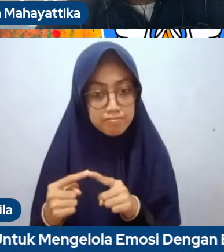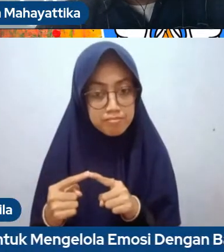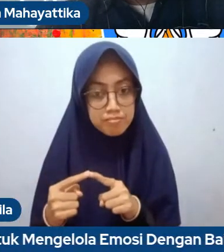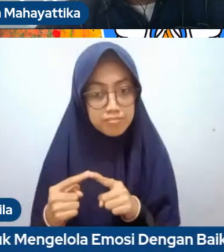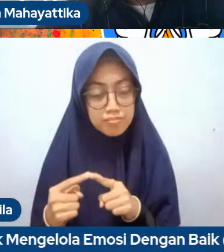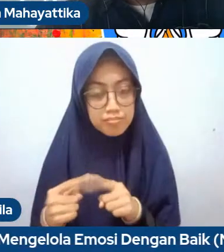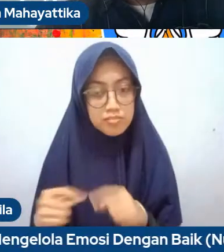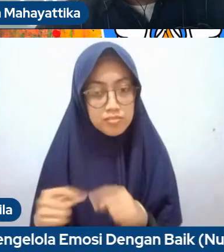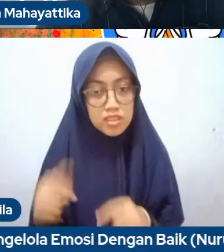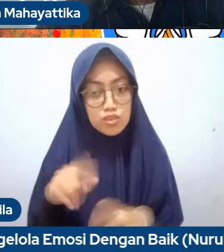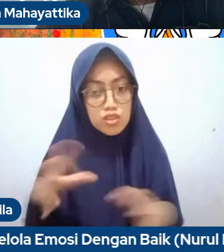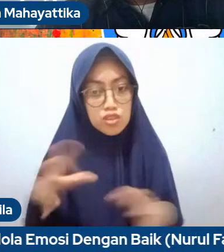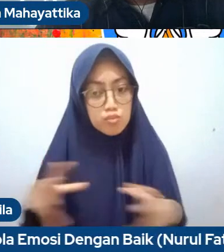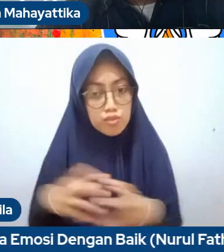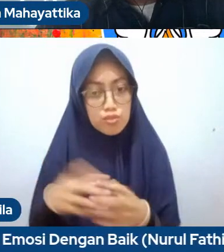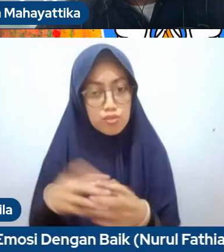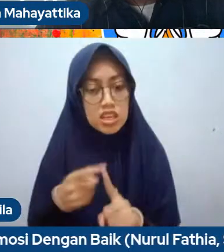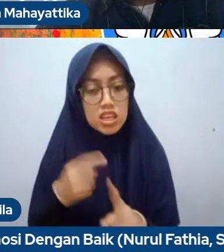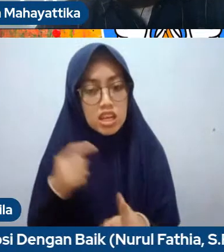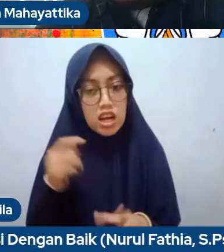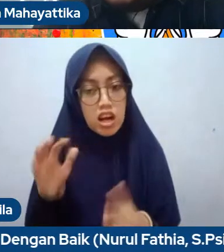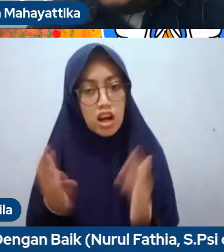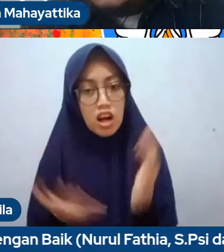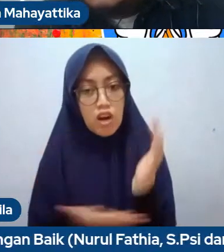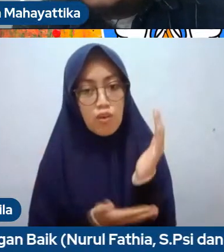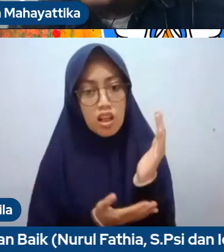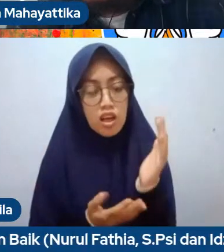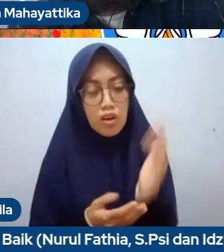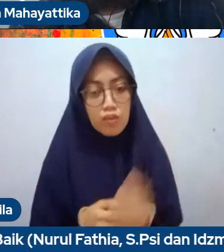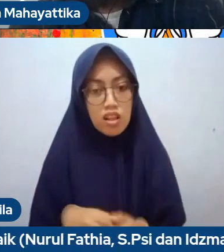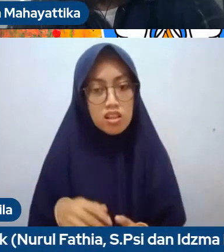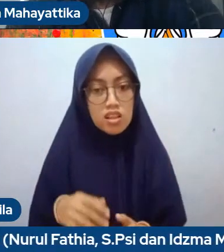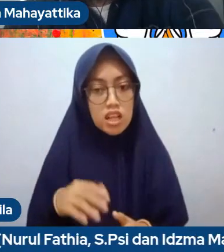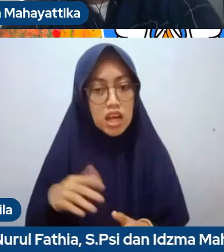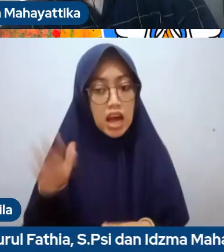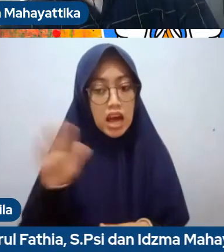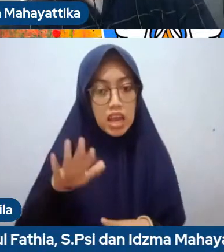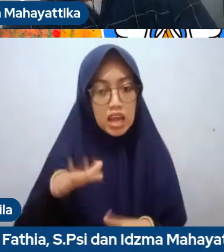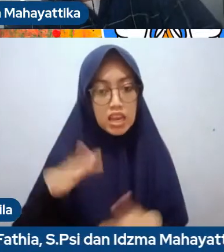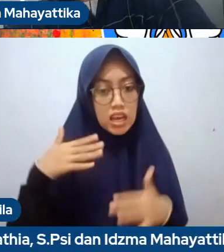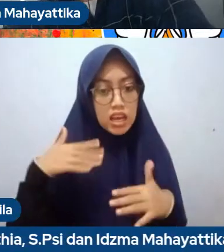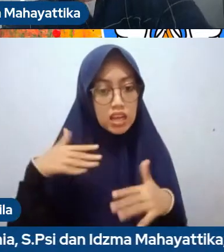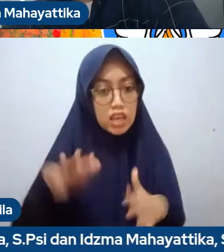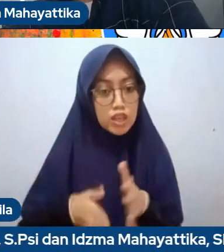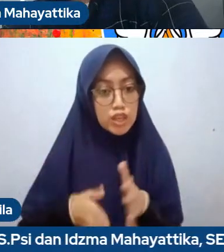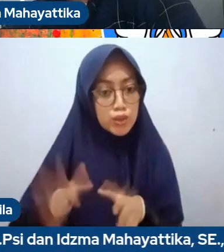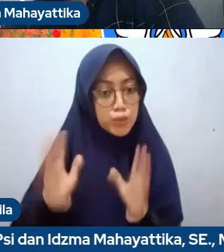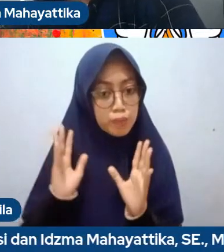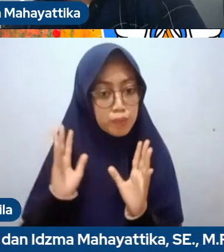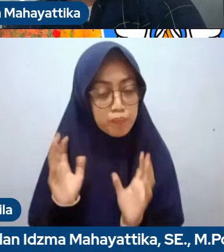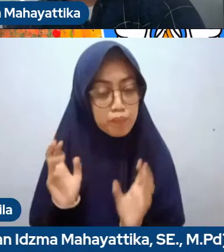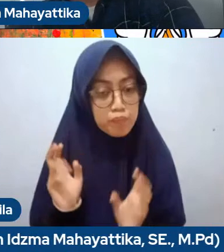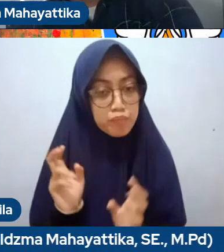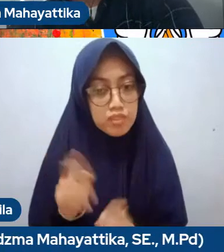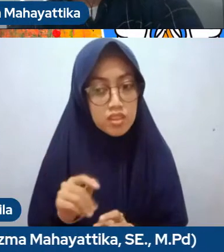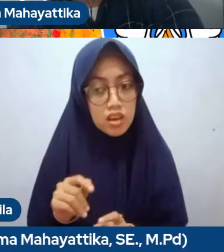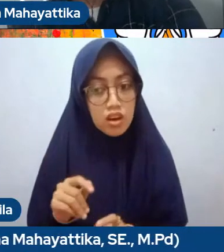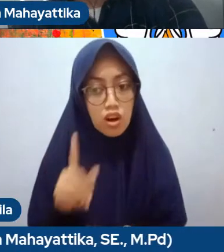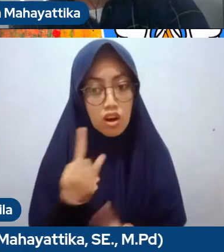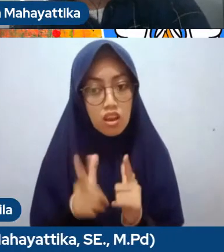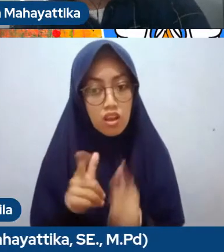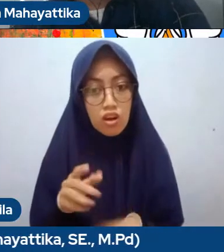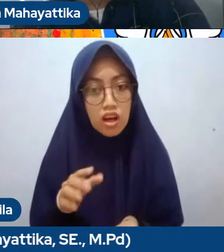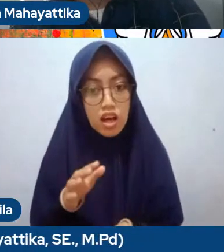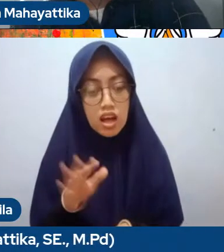Itu terbentuk itu di awal-awal dalam kehidupannya mereka. Nah, di situ anak-anak yang mengembangkan pola attachment-nya itu